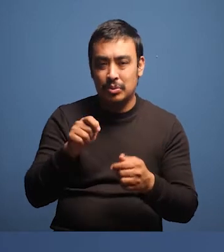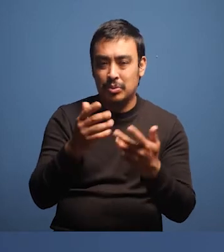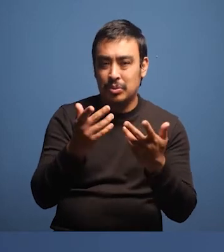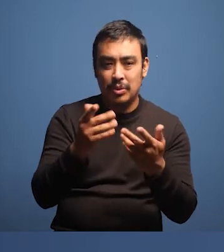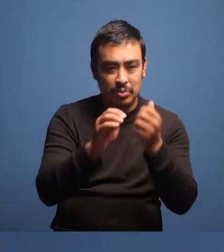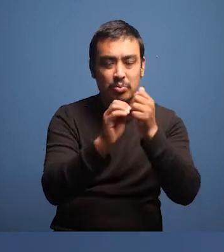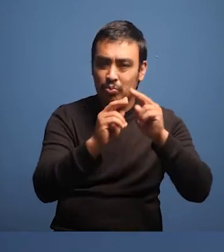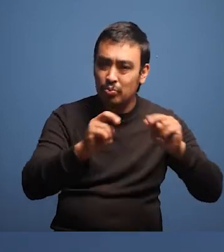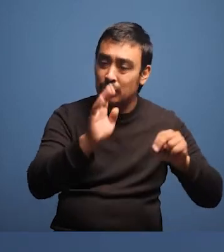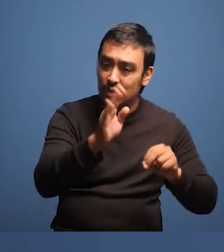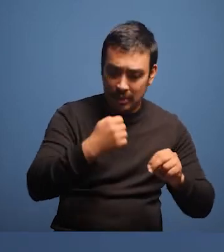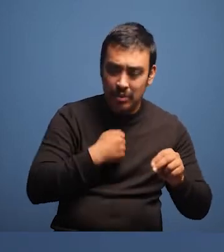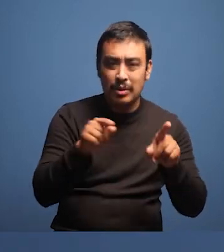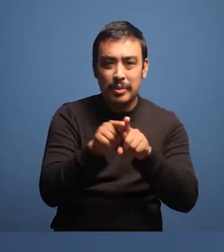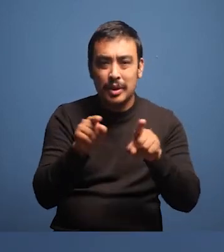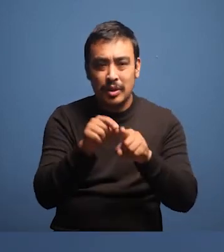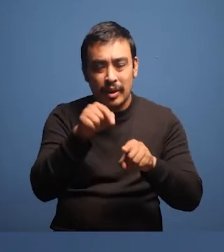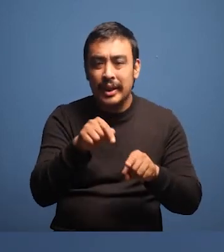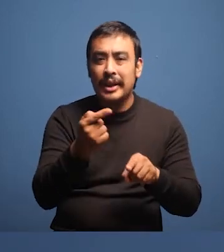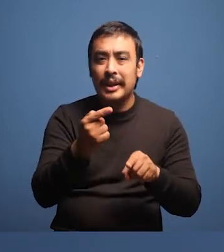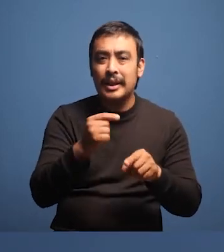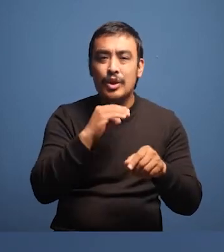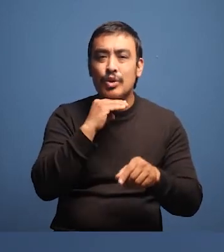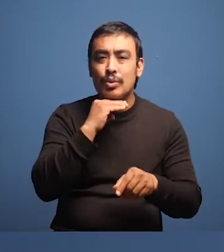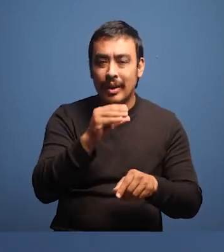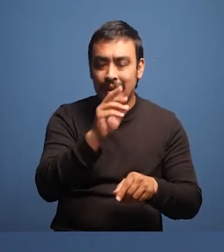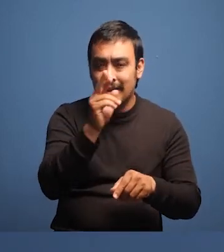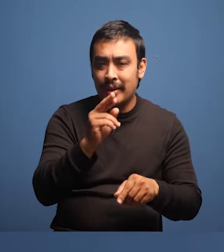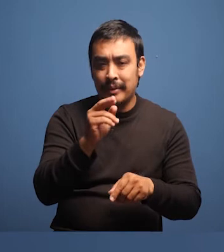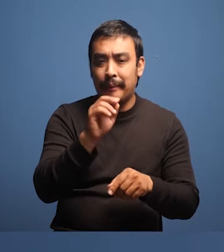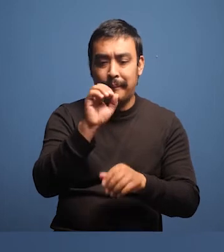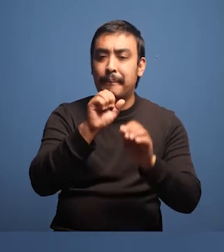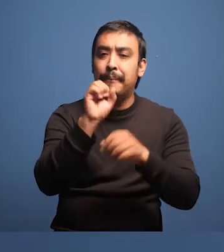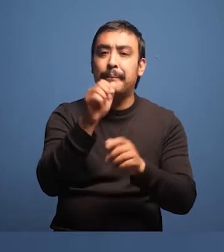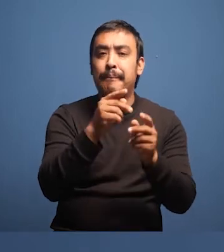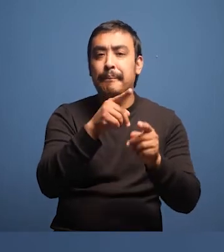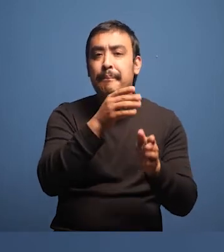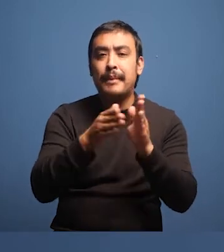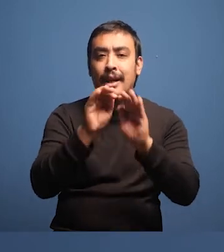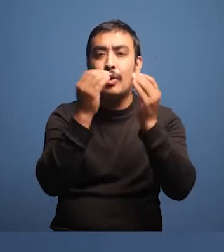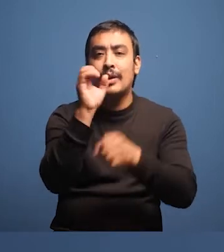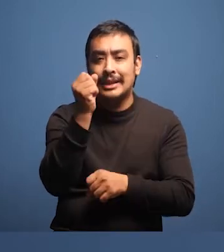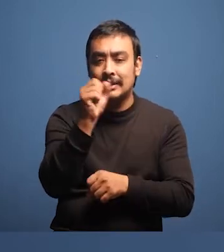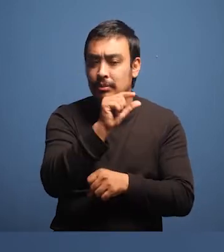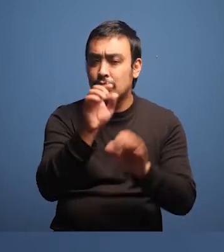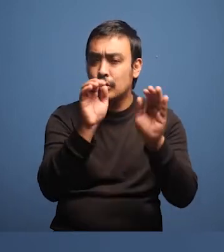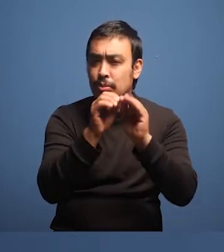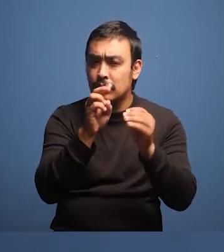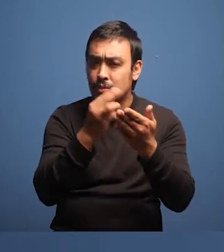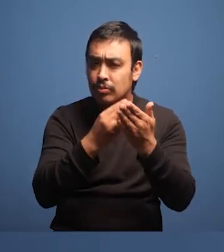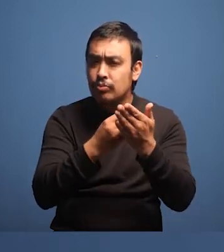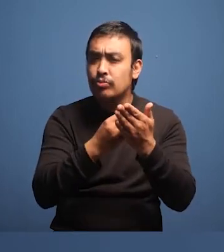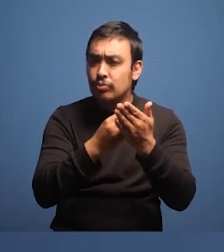रिसर्च हुँदैछ होइन म आफैले पनि अब अहिले चाहिँ अब युवालय र प्लान इन्टरनेसनल मिलेर चाहिँ यो हेट स्पिचको रिसर्च गर्न लाग्नुभएको छ यो अब चाहिँ अन प्रोग्रेस भइसकेको